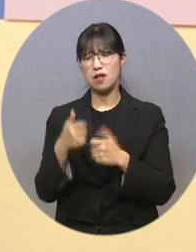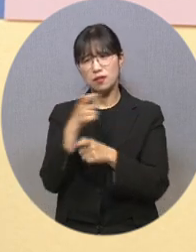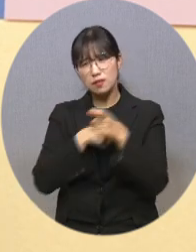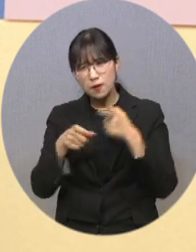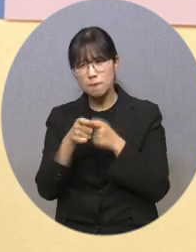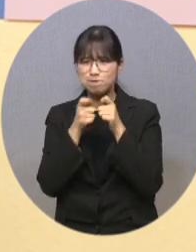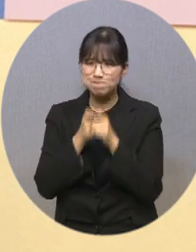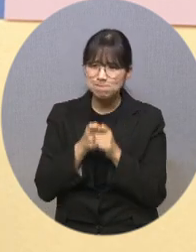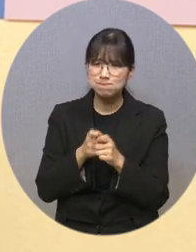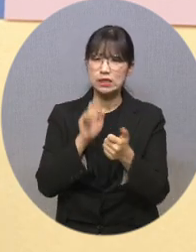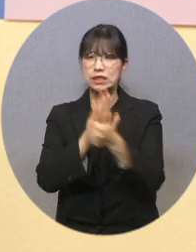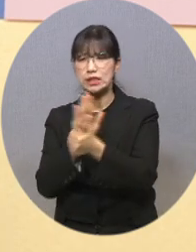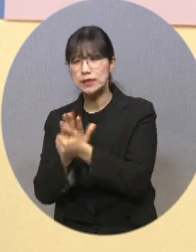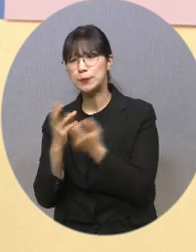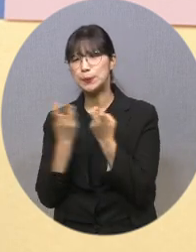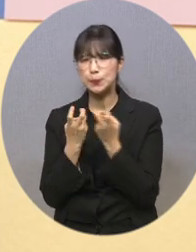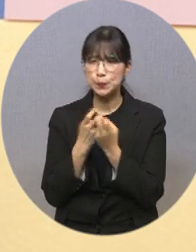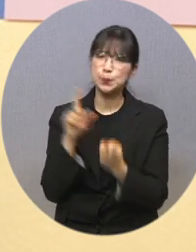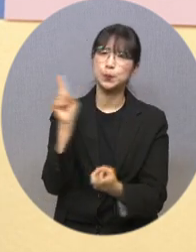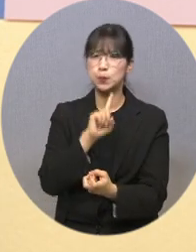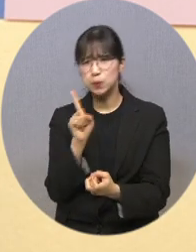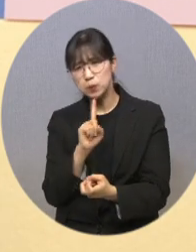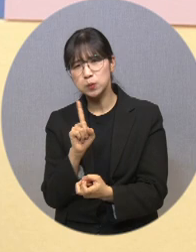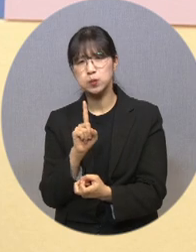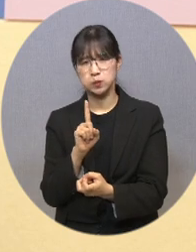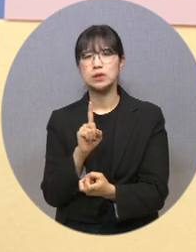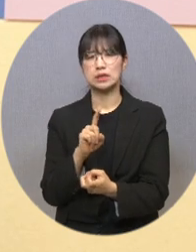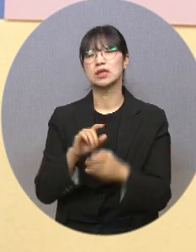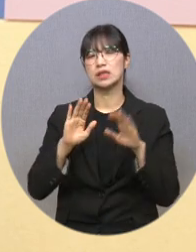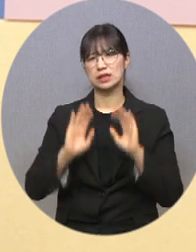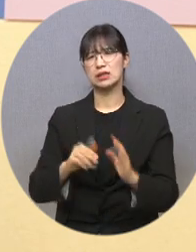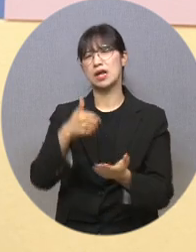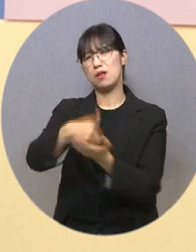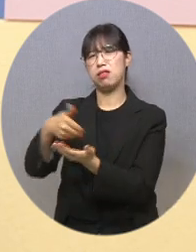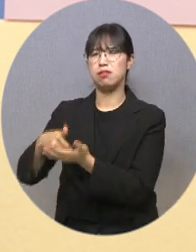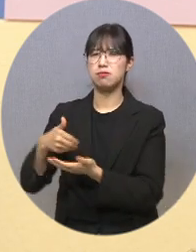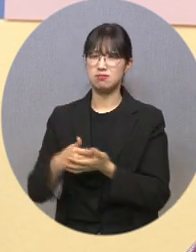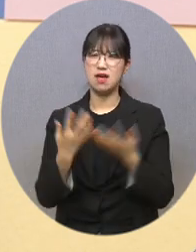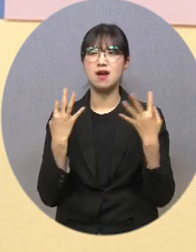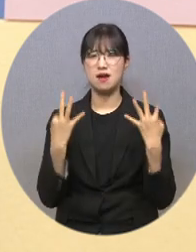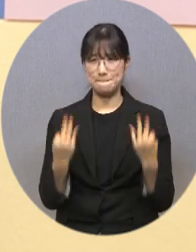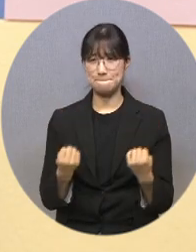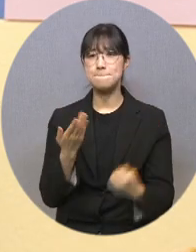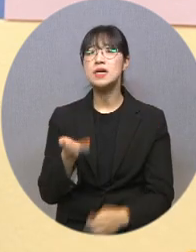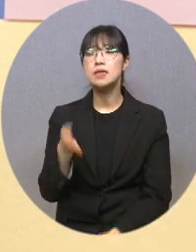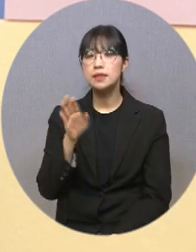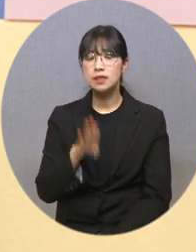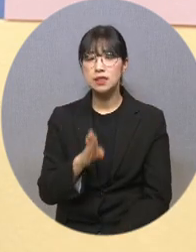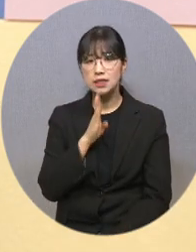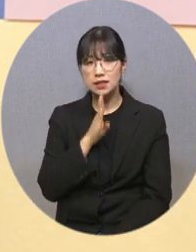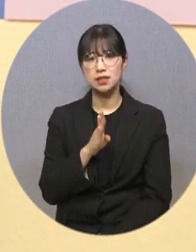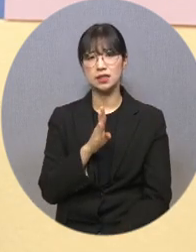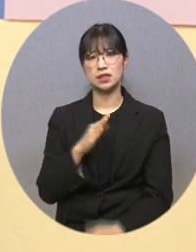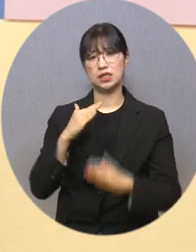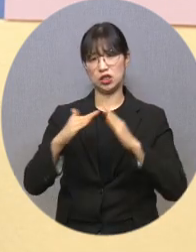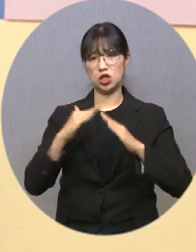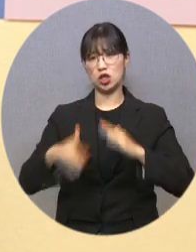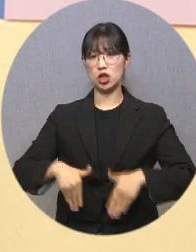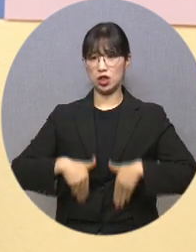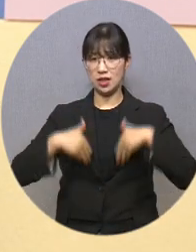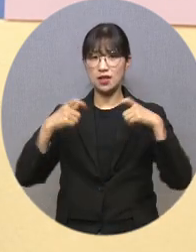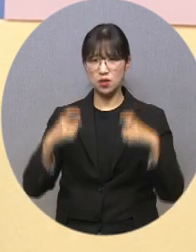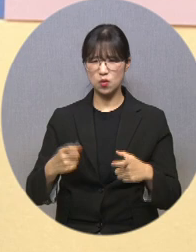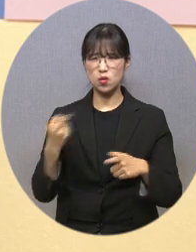좀 지원을 할 수 없느냐 이런 요구들을 굉장히 많이 하고 있는데 네. 사실 전남도가